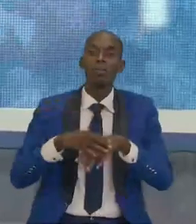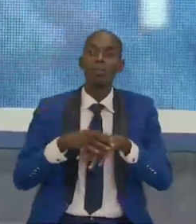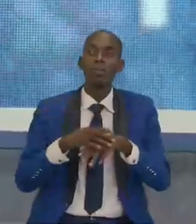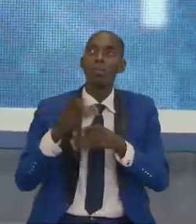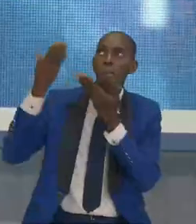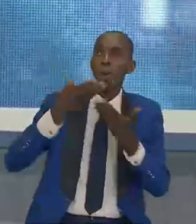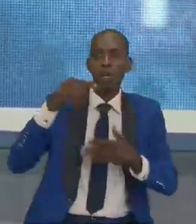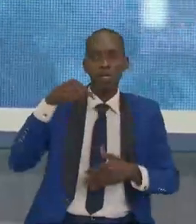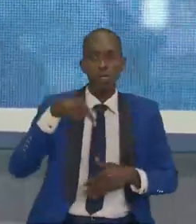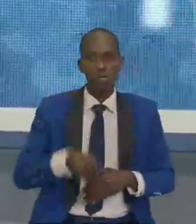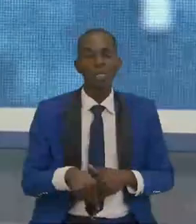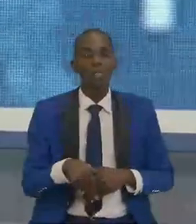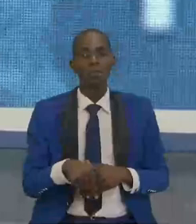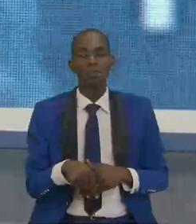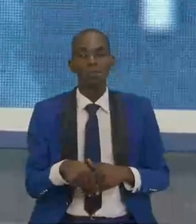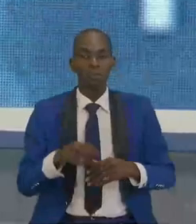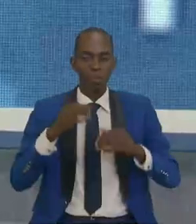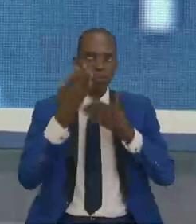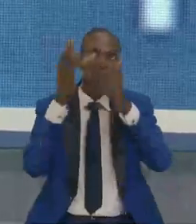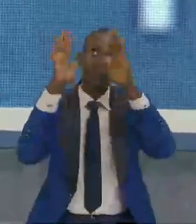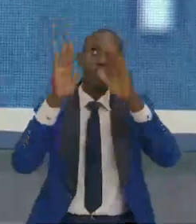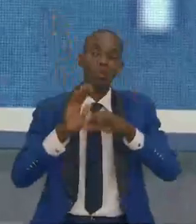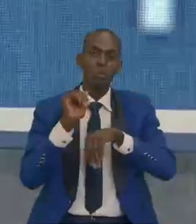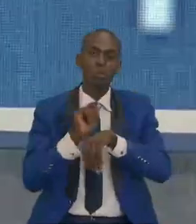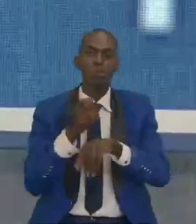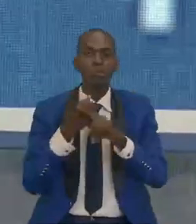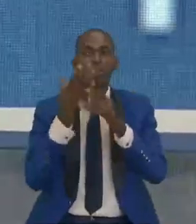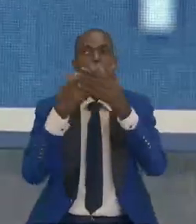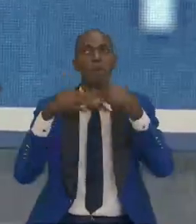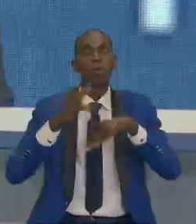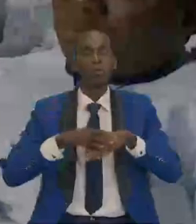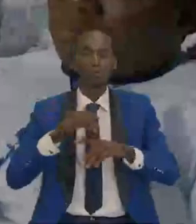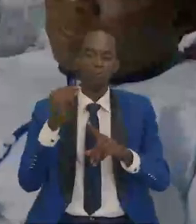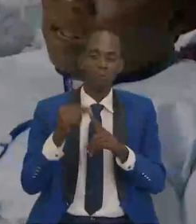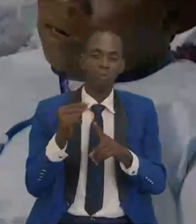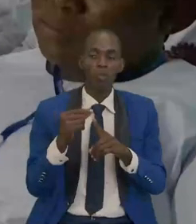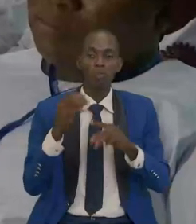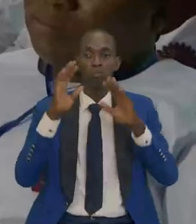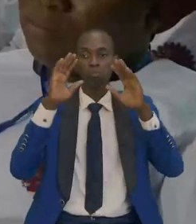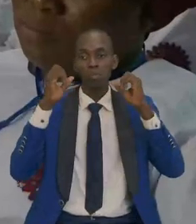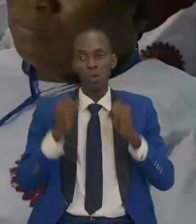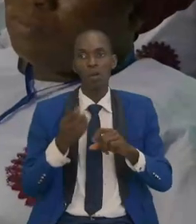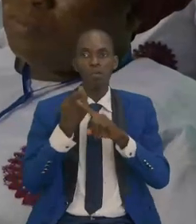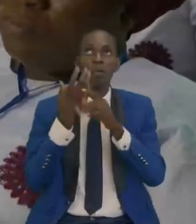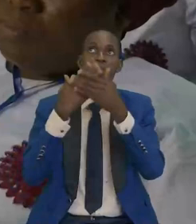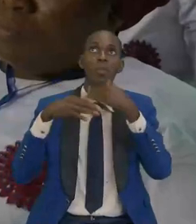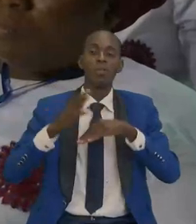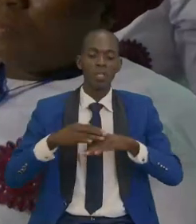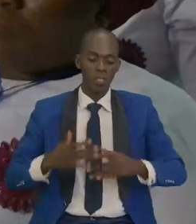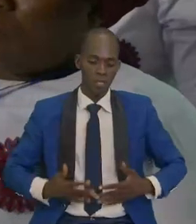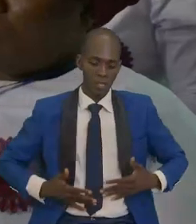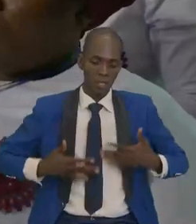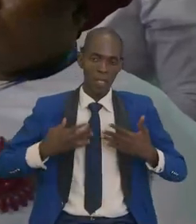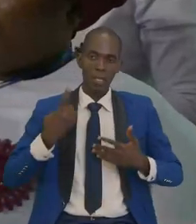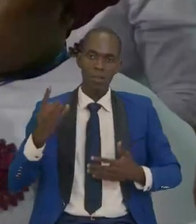a fait descendre des miracles du ciel, a fait descendre la puissance du ciel, le salut provenu du ciel, la